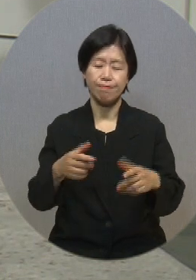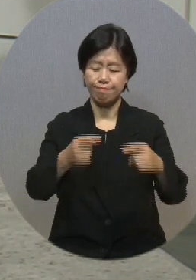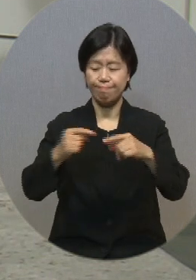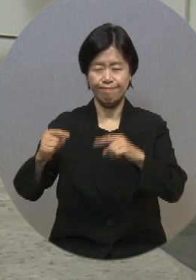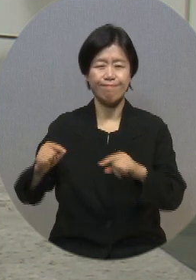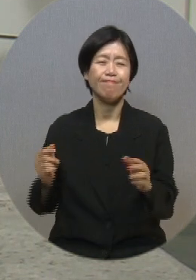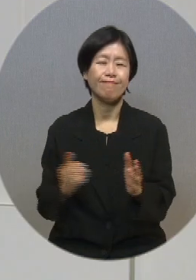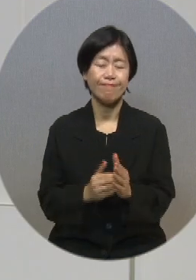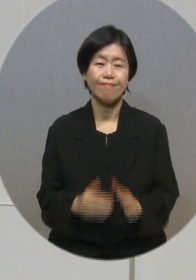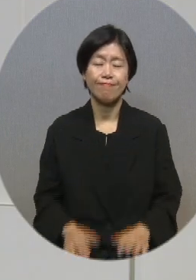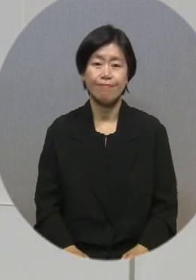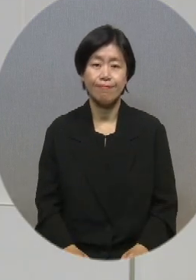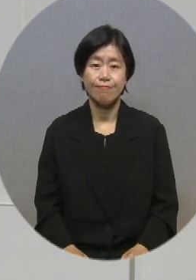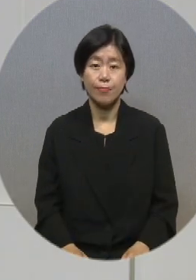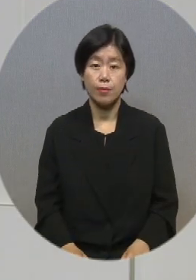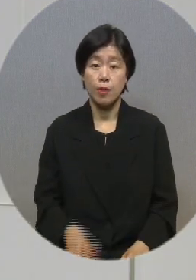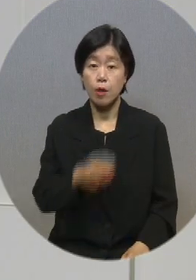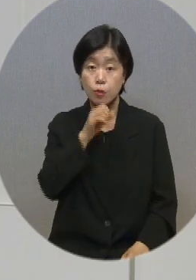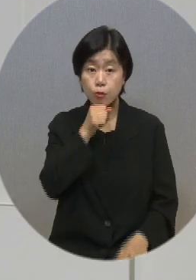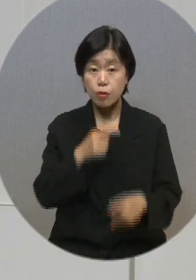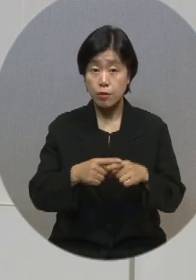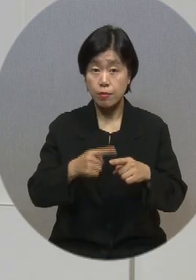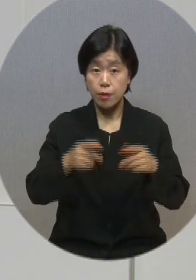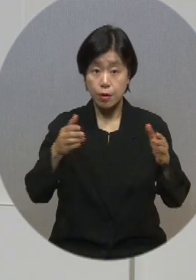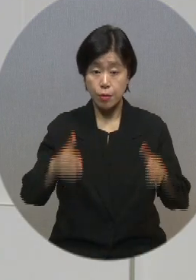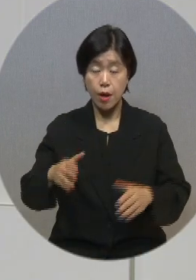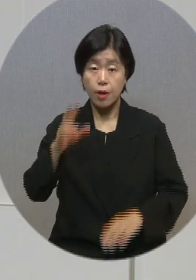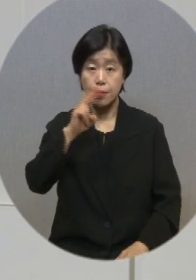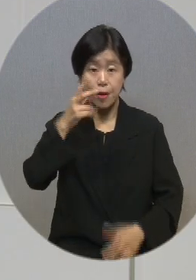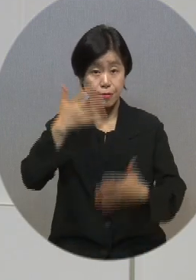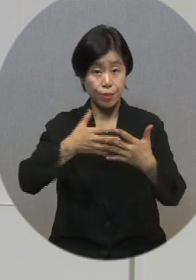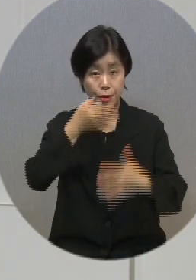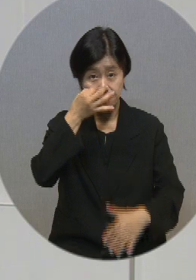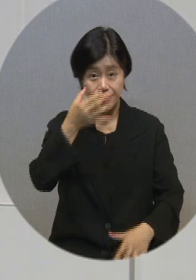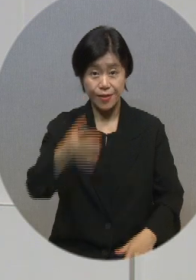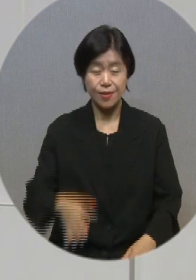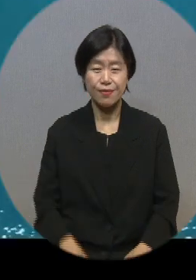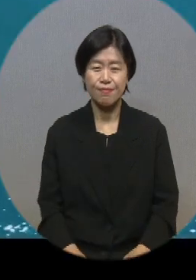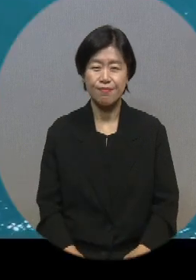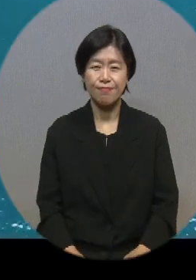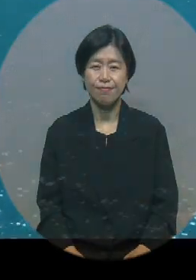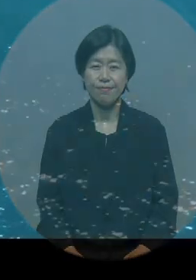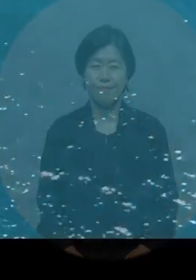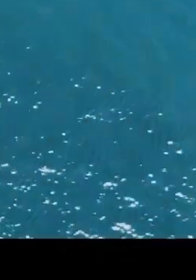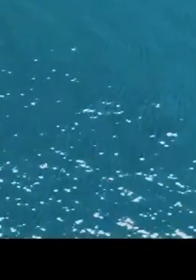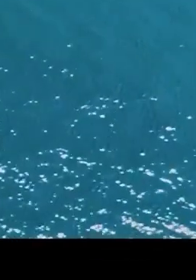참가해 주셨습니다. 자, 심사를 하는 동안 뮤직비디오를 감상해 보겠습니다. 네.